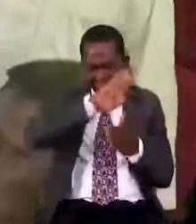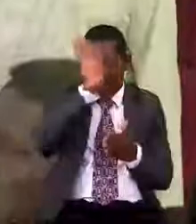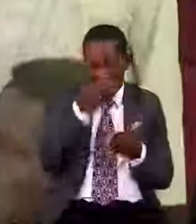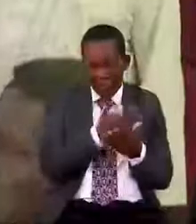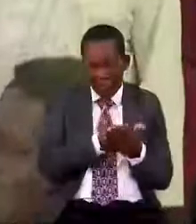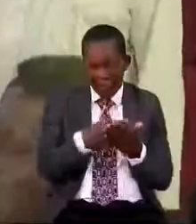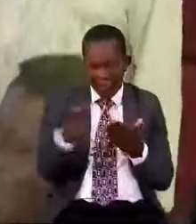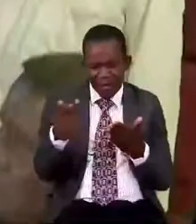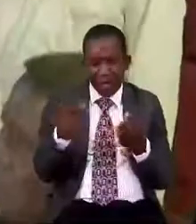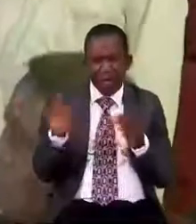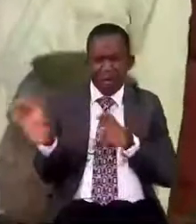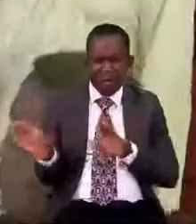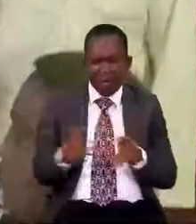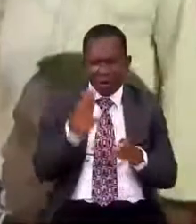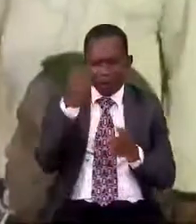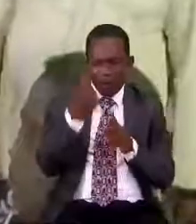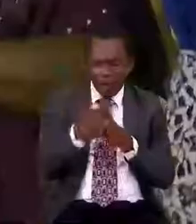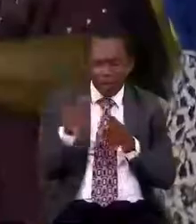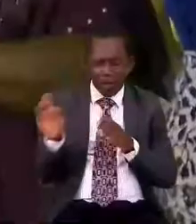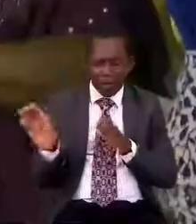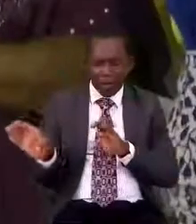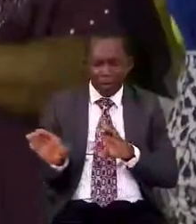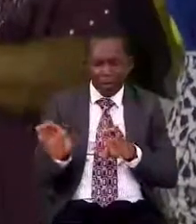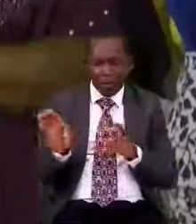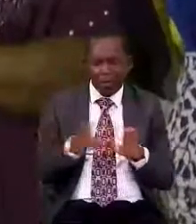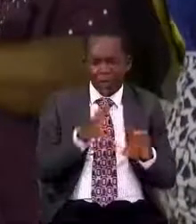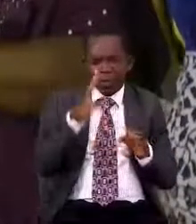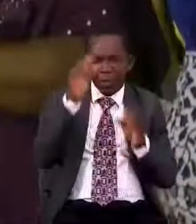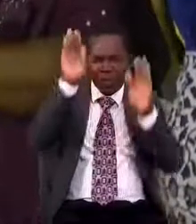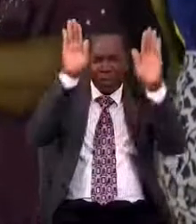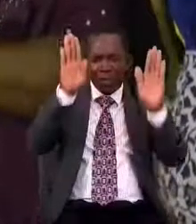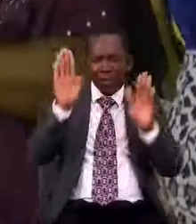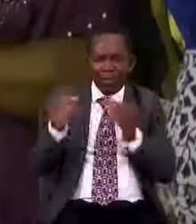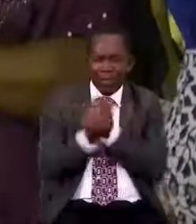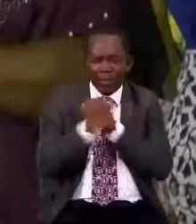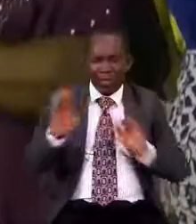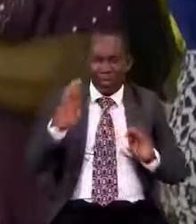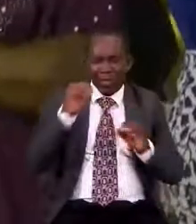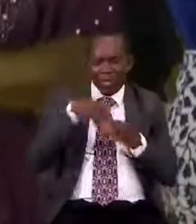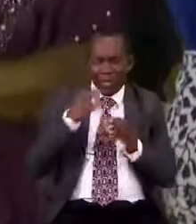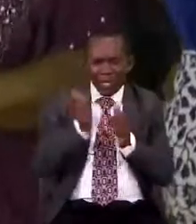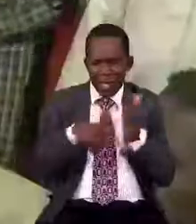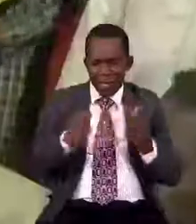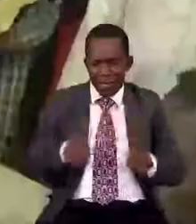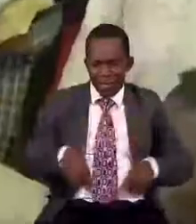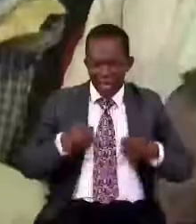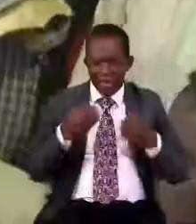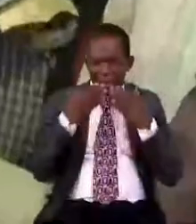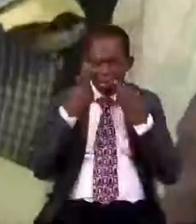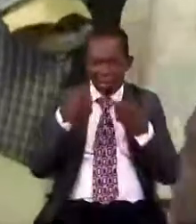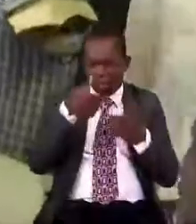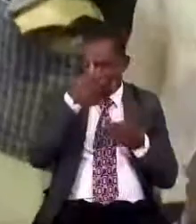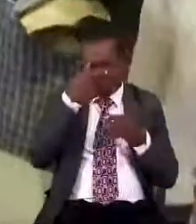ta libération dans chaque vie. Nous te remercions parce que tu nous as exaucés. Au nom